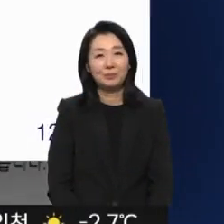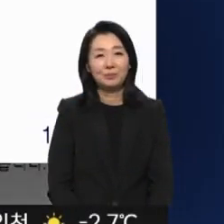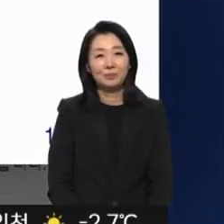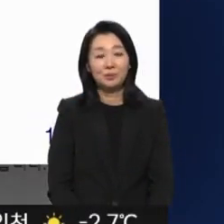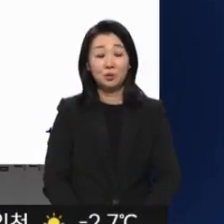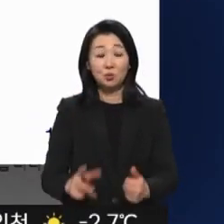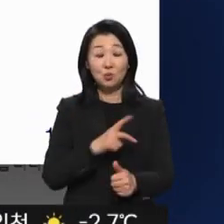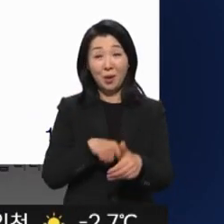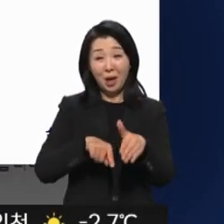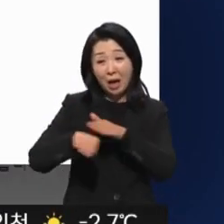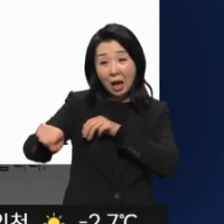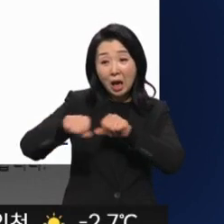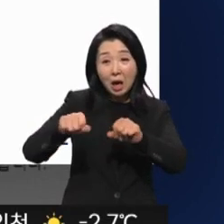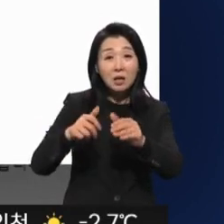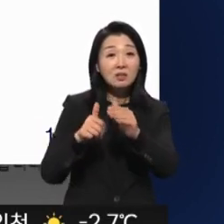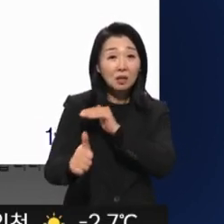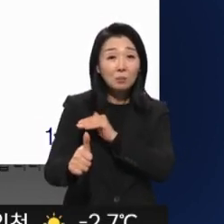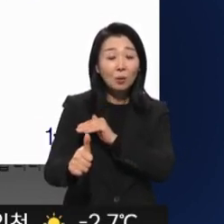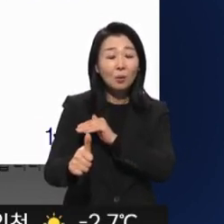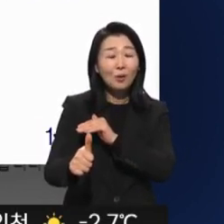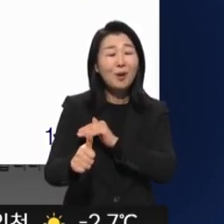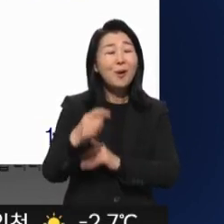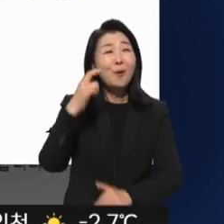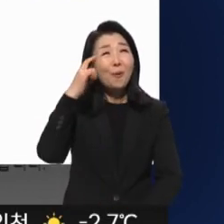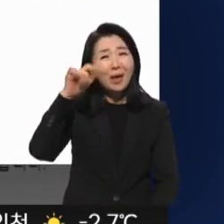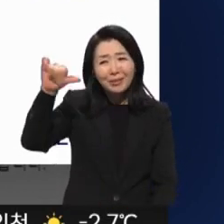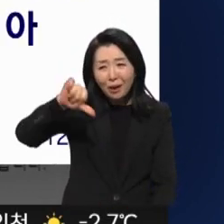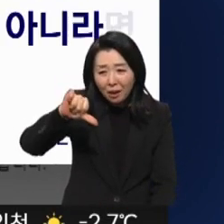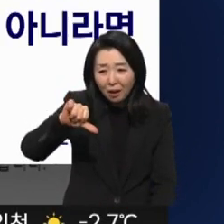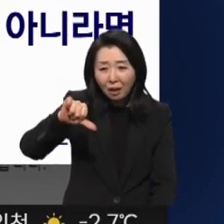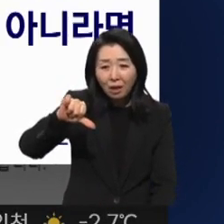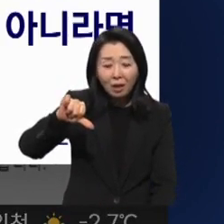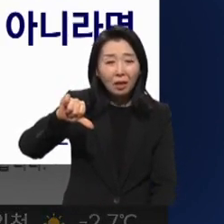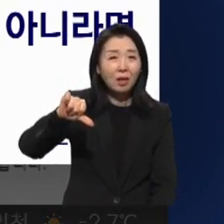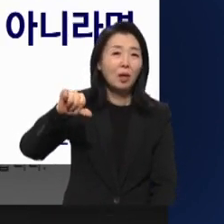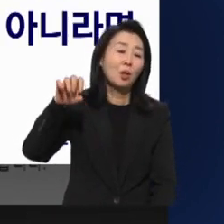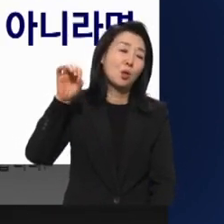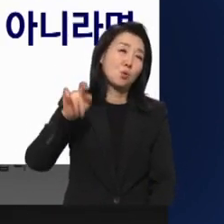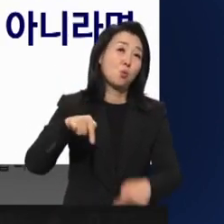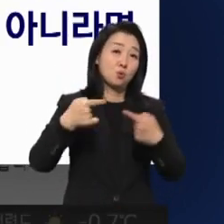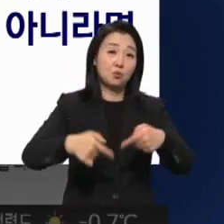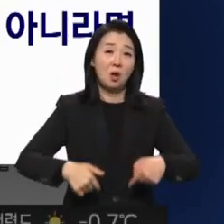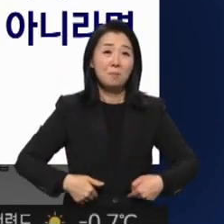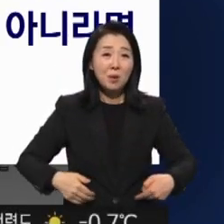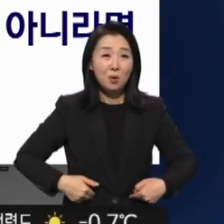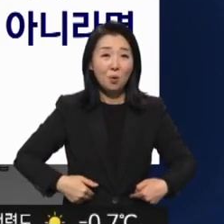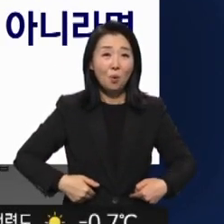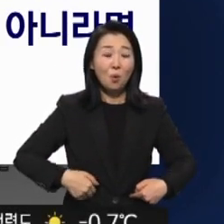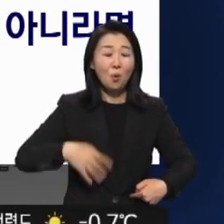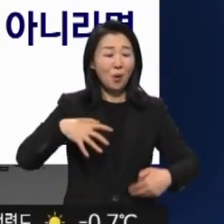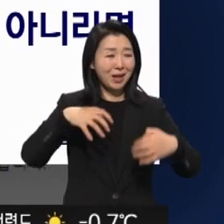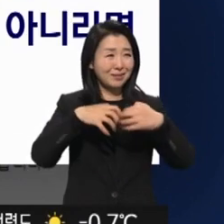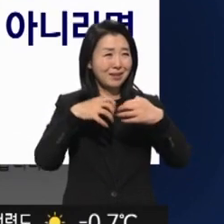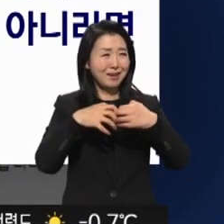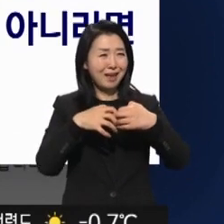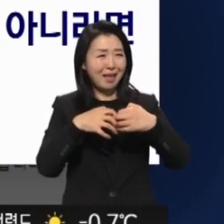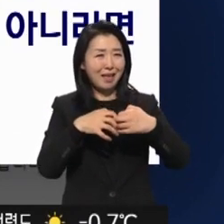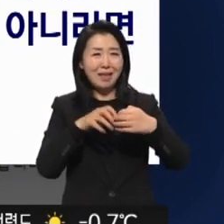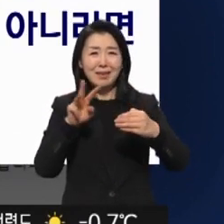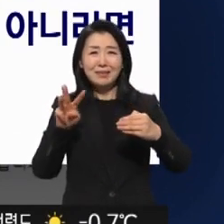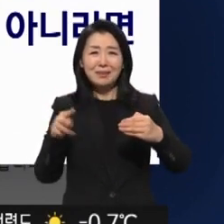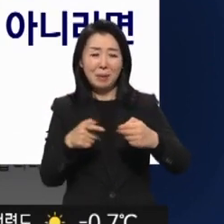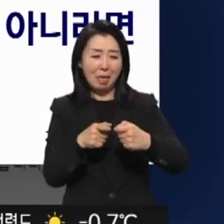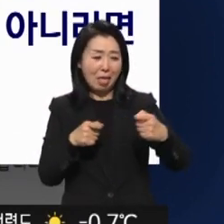총선을 이끄는 당대표라면 당연히 험지 출마해야 합니다. 전선에서 200km 떨어진 꿀지역구 참호